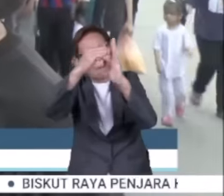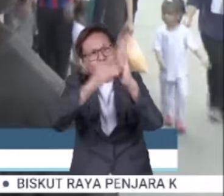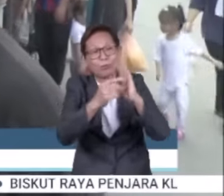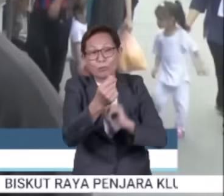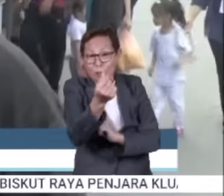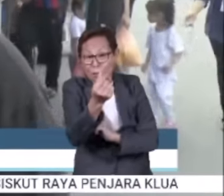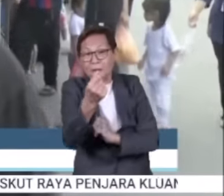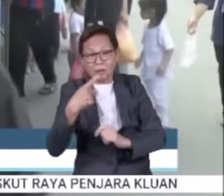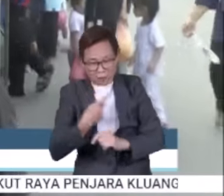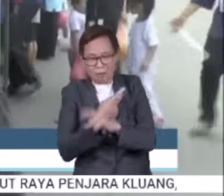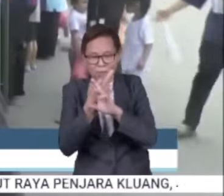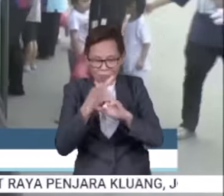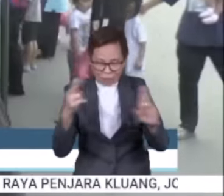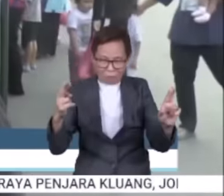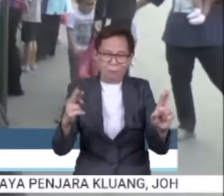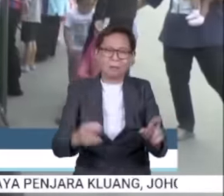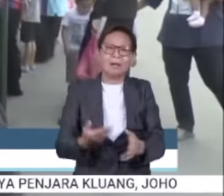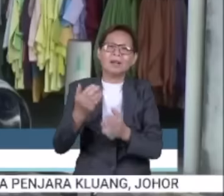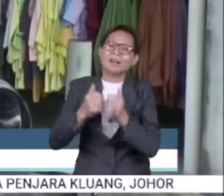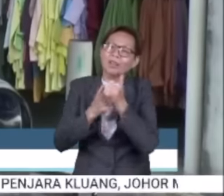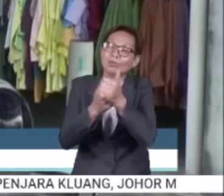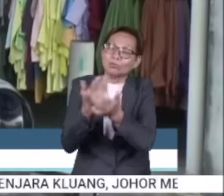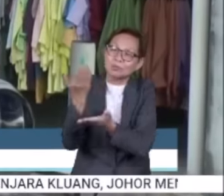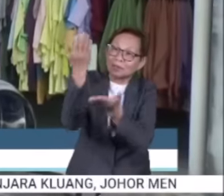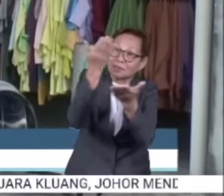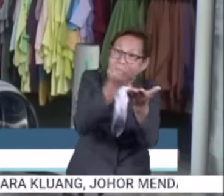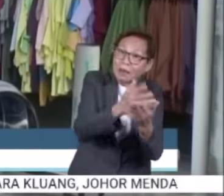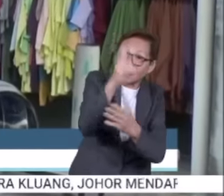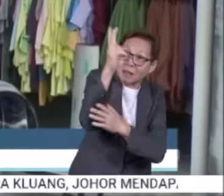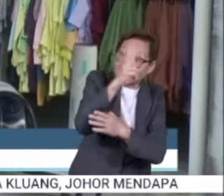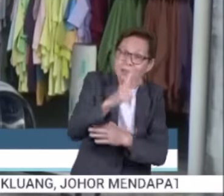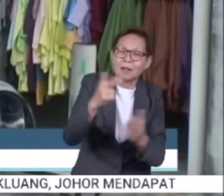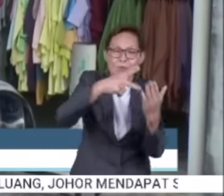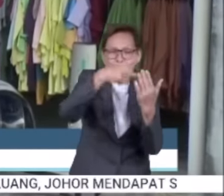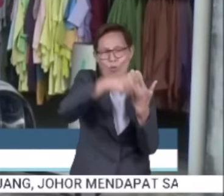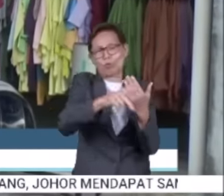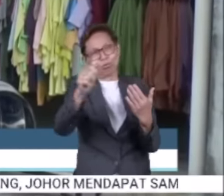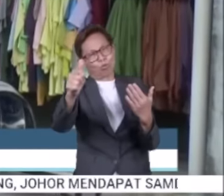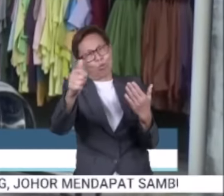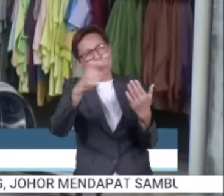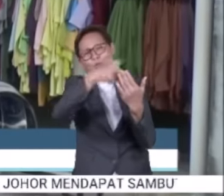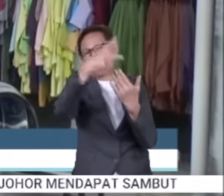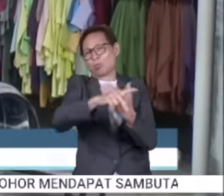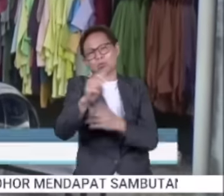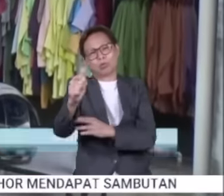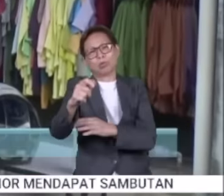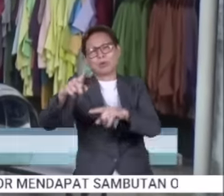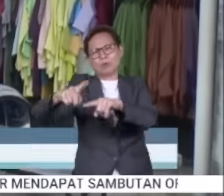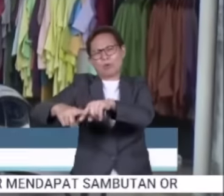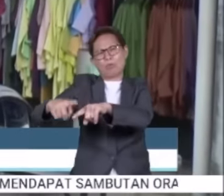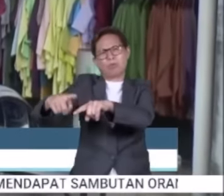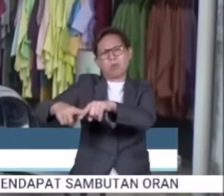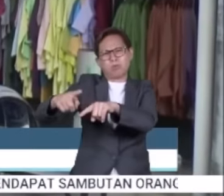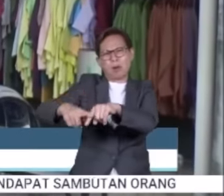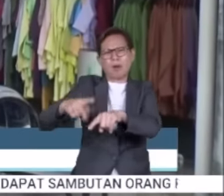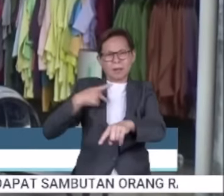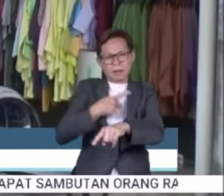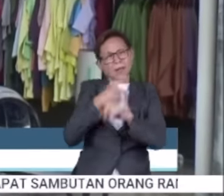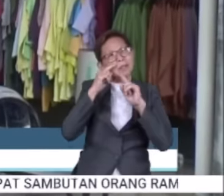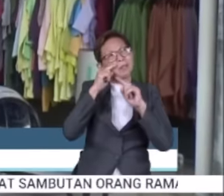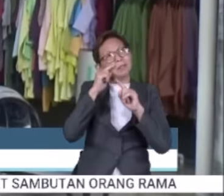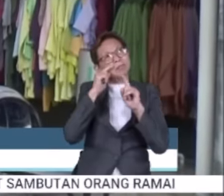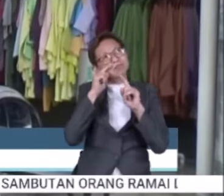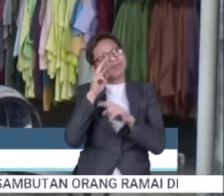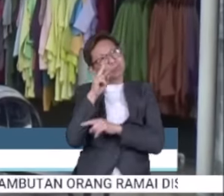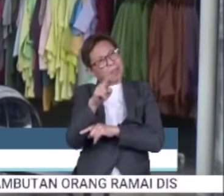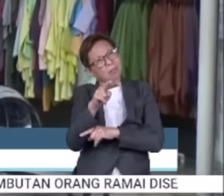kami sediakan. Kita ikut saranan kerajaan adalah satu inisiatif yang baik. Dia depends on, sebab kita lihat menu rahmah